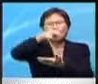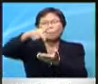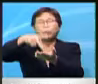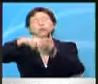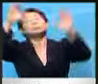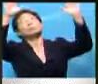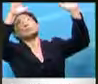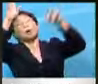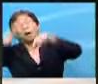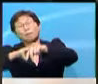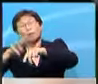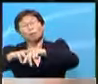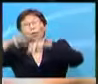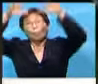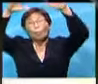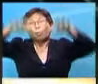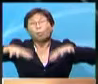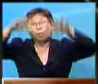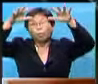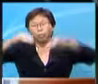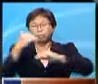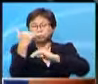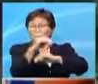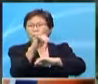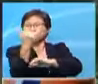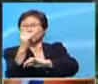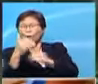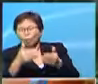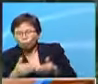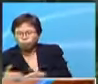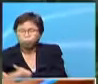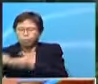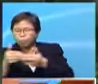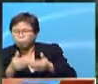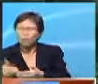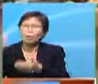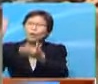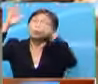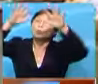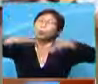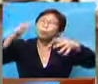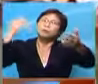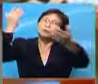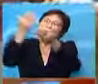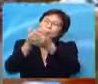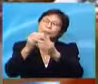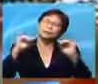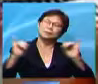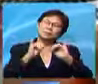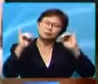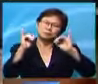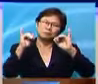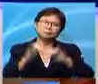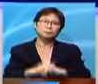mengeluarkan amaran hujan tahap kuning yang dijangka berlarutan sehingga isnin